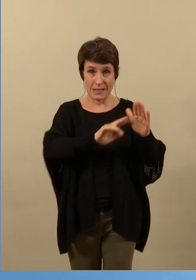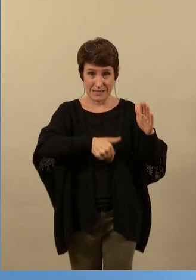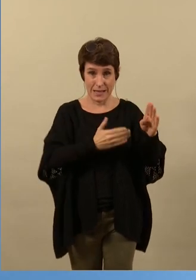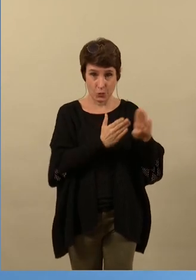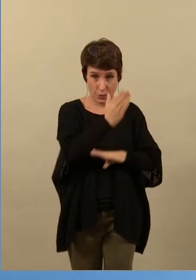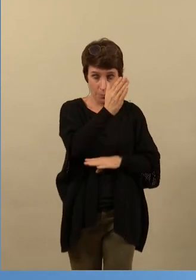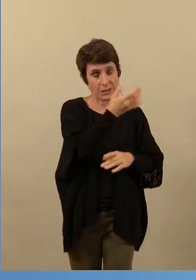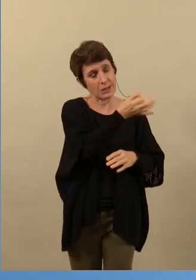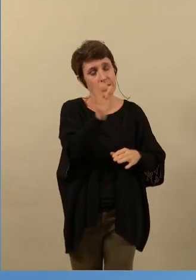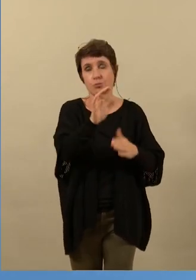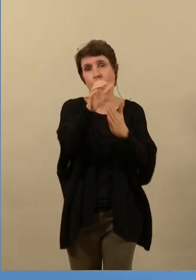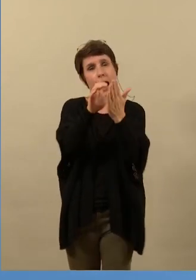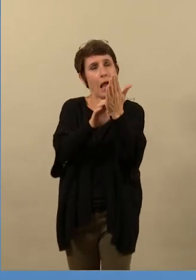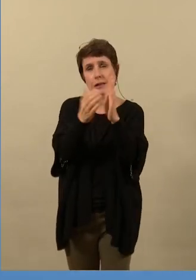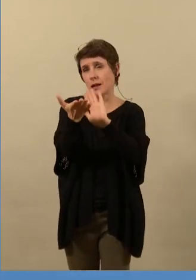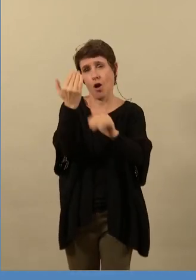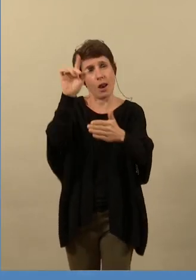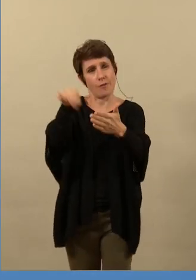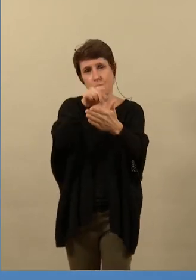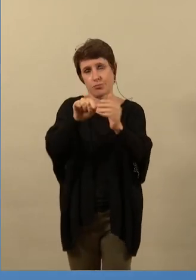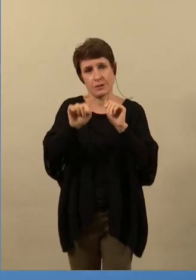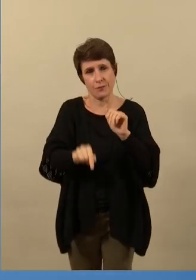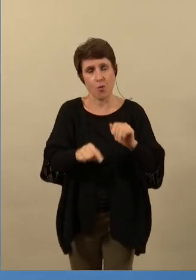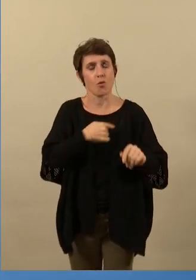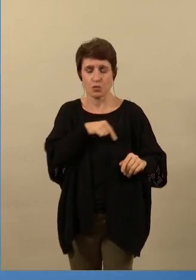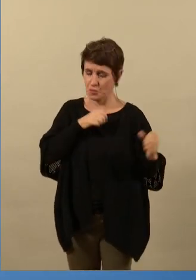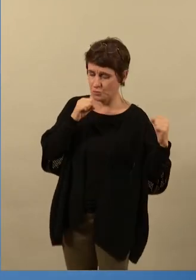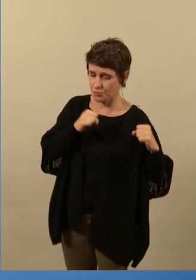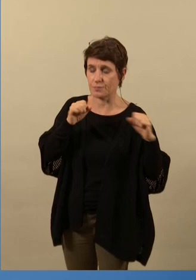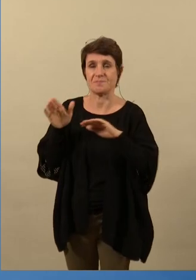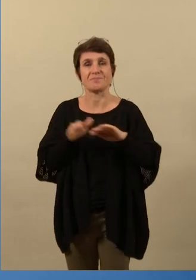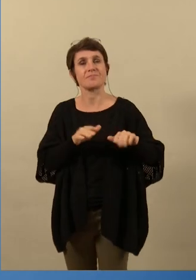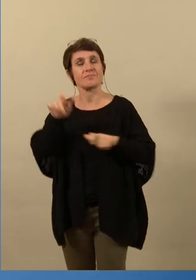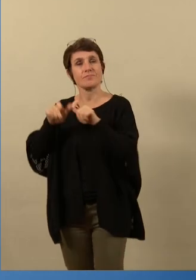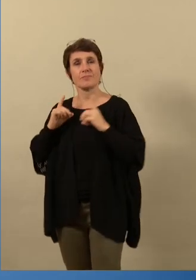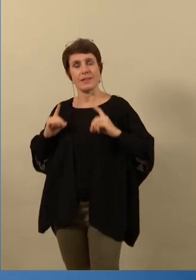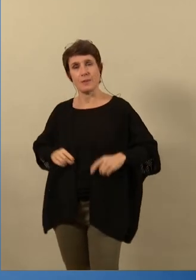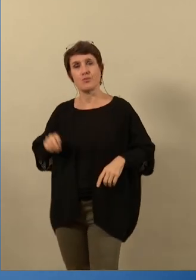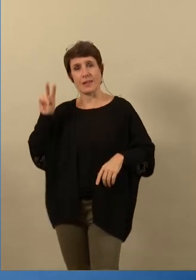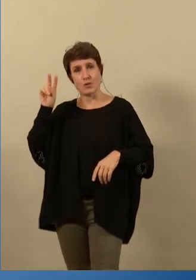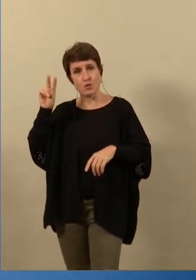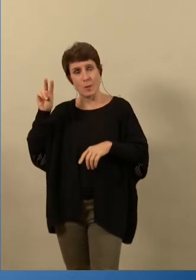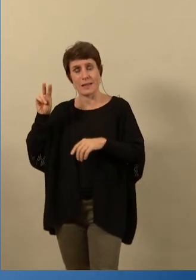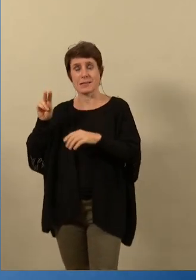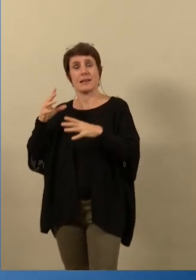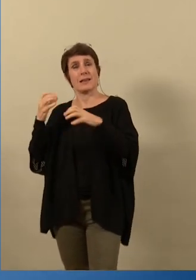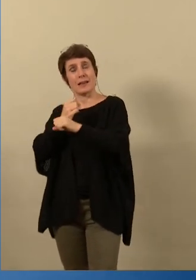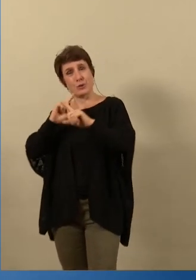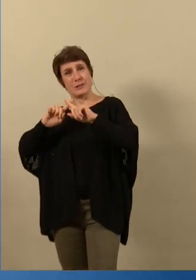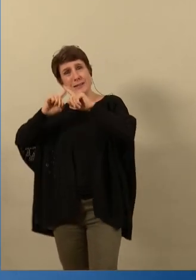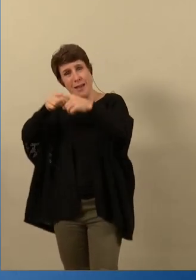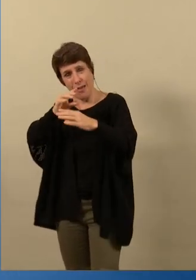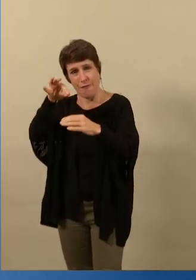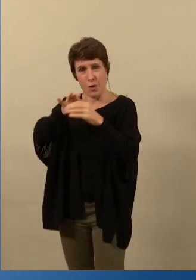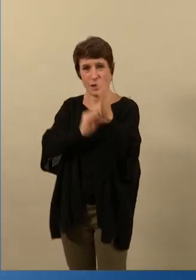le retrait de cet article nous rejoignons également les députés nupes qui avaient réussi à faire adopter un amendement supprimant l'article 53